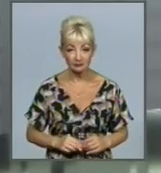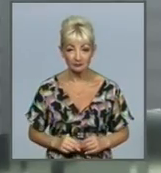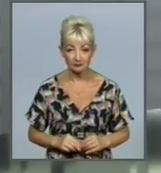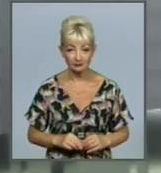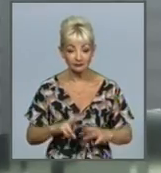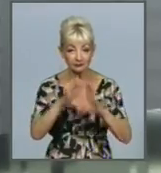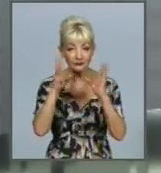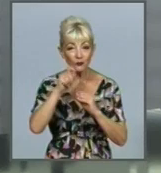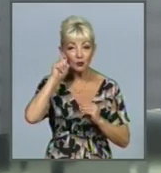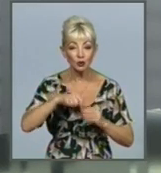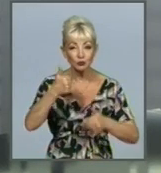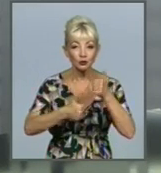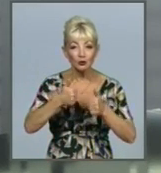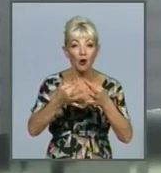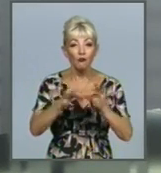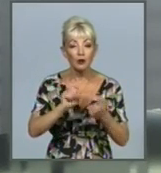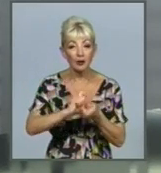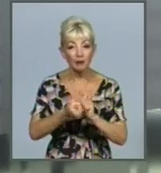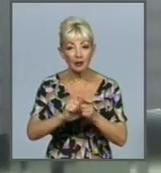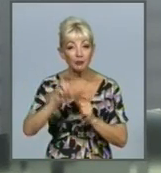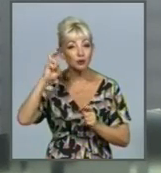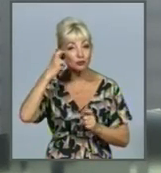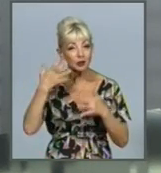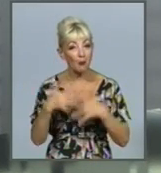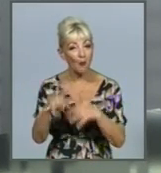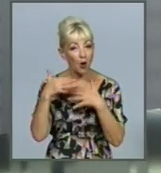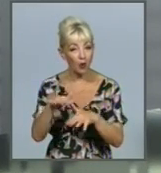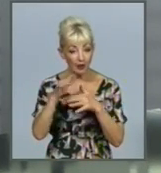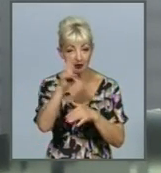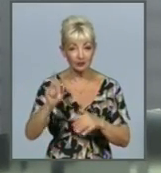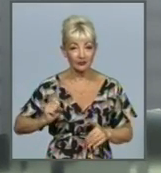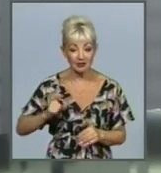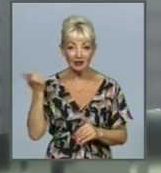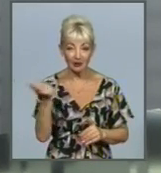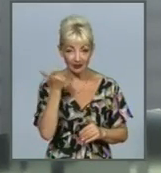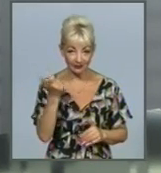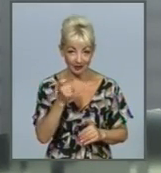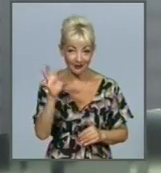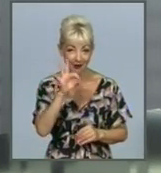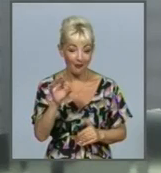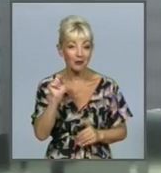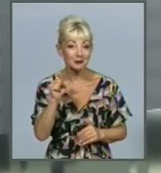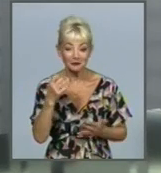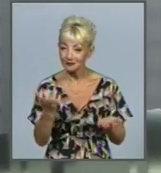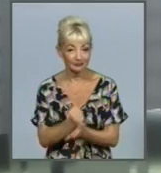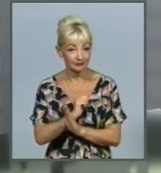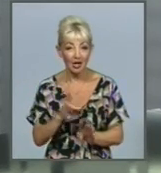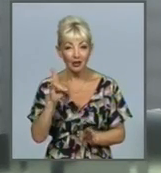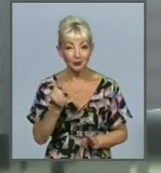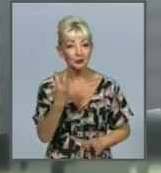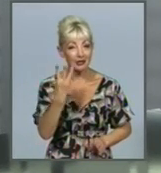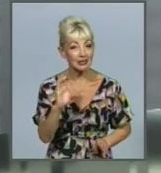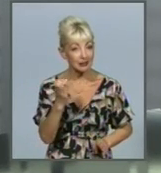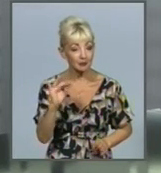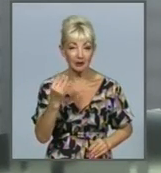На всеукраинском турнире по вольной борьбе «Черное море», который состоялся в Одессе, харьковчане до золота не добрались, но взяли три серебряные